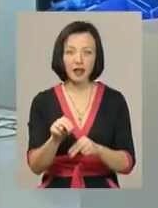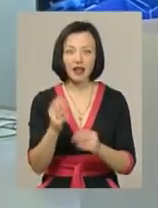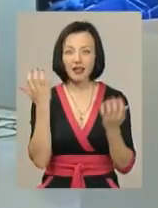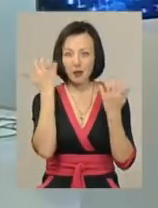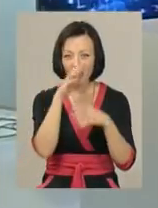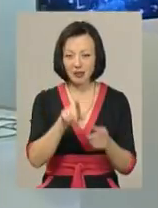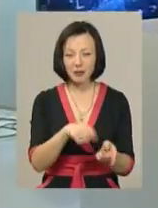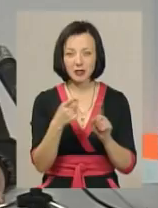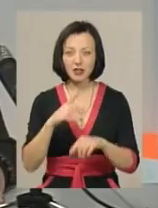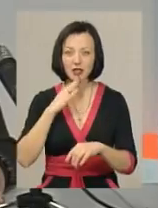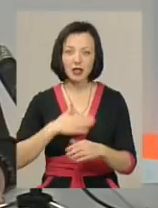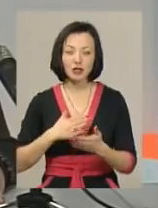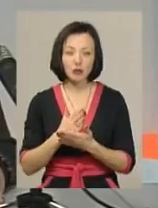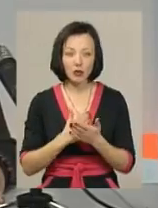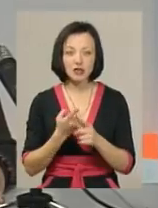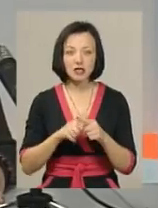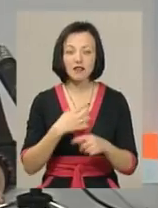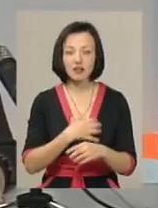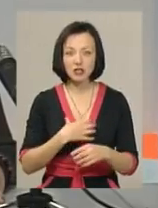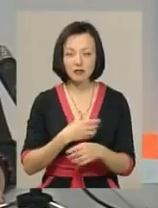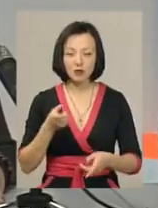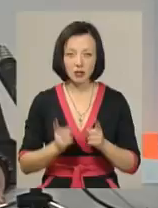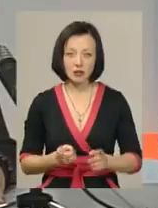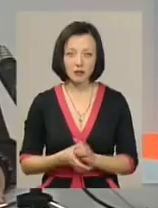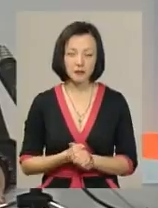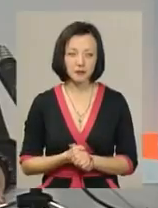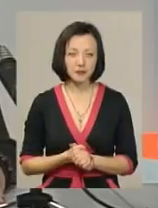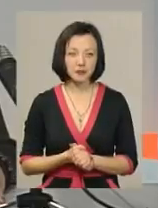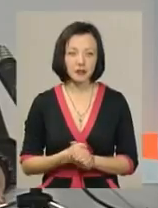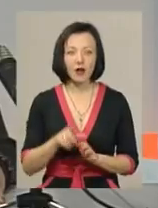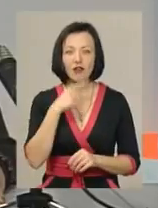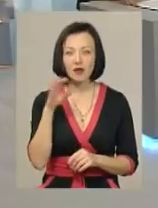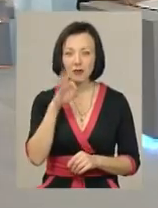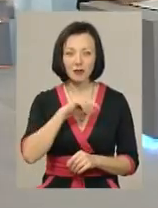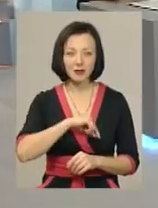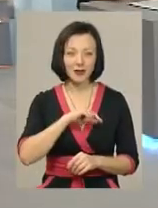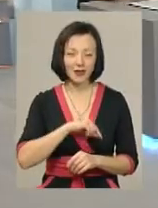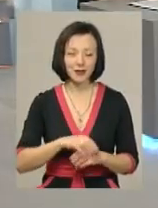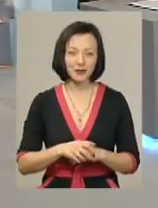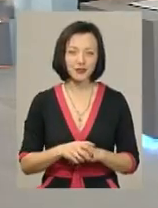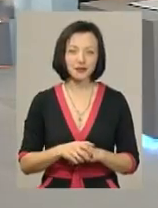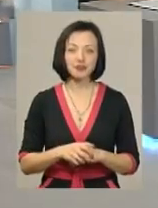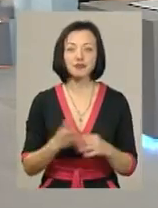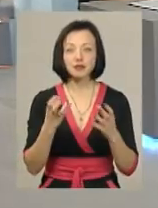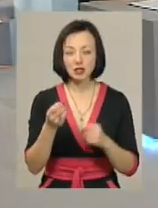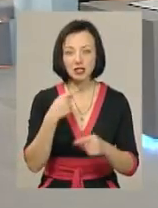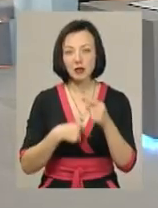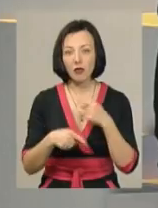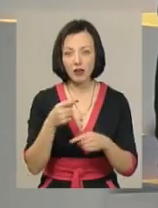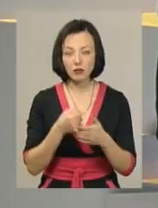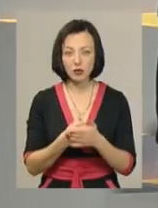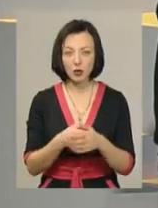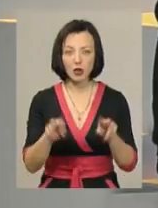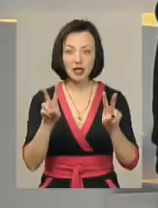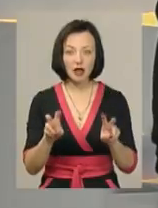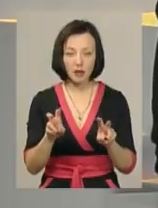перейшли на наші послуги Ну але це важливо Це дійсно важливо ми ж говоримо про психологію так а ми ще повернемось до